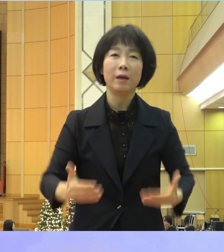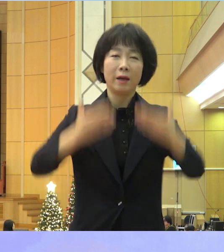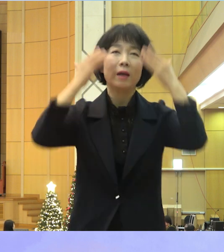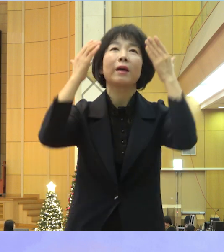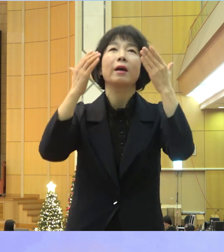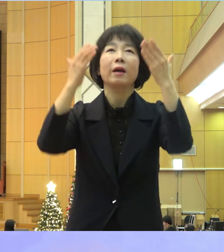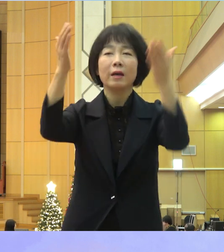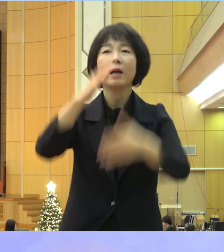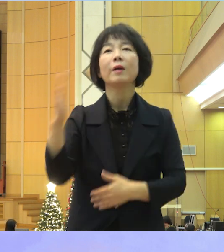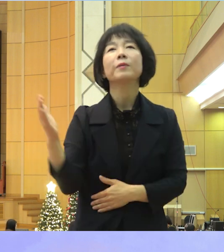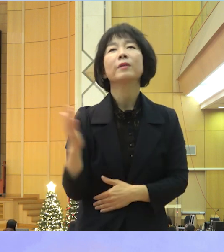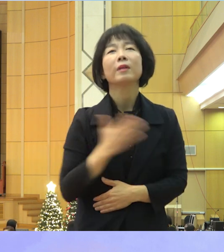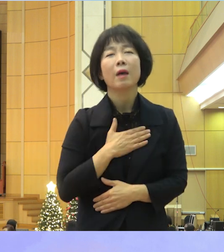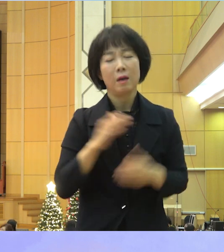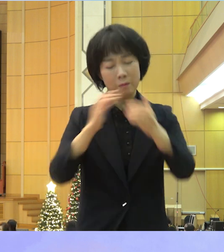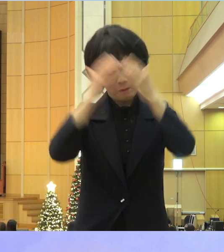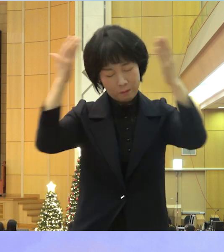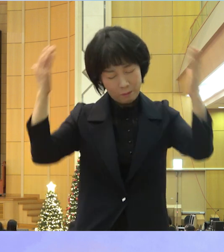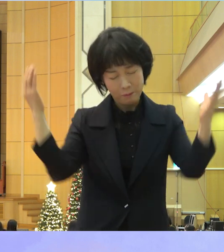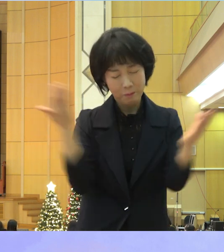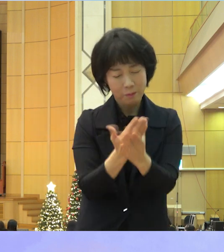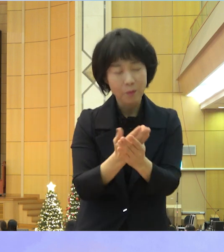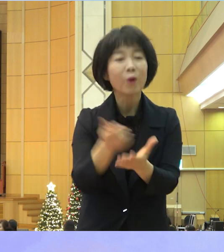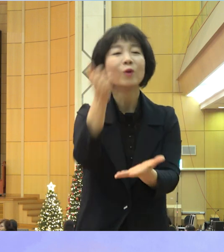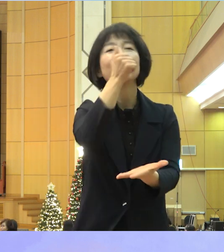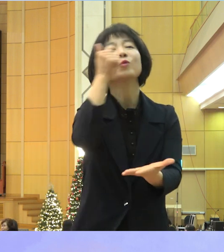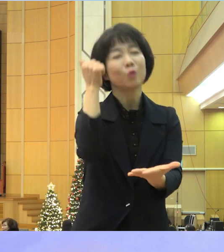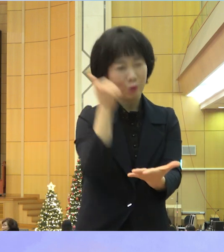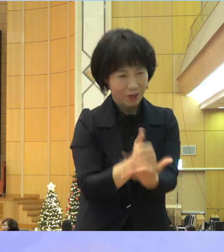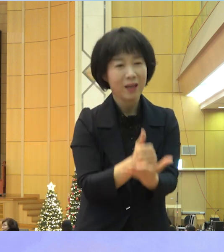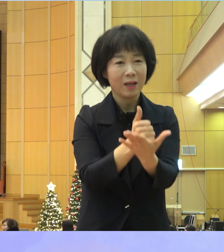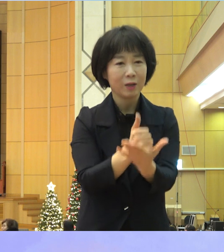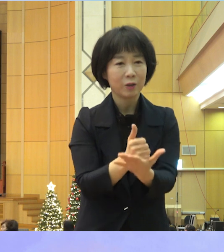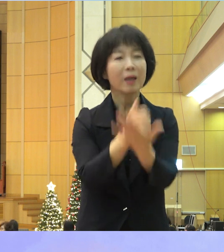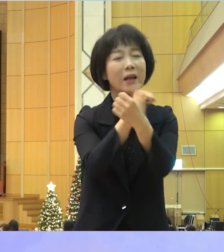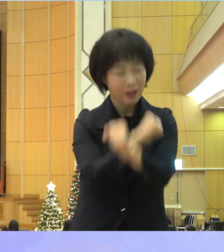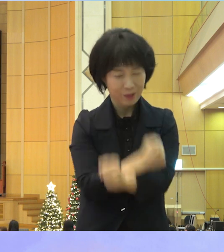찬양하세. 내 모든 죄